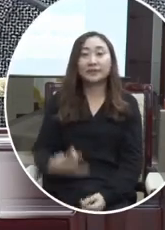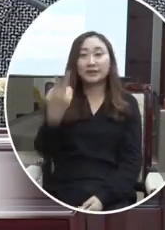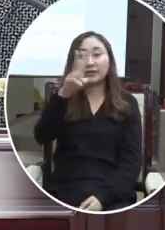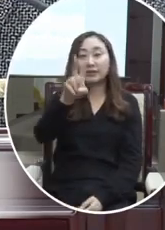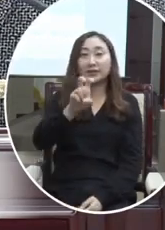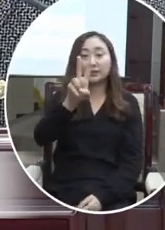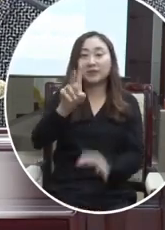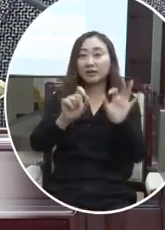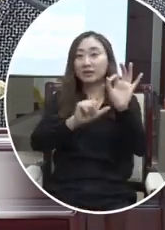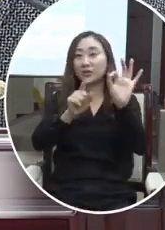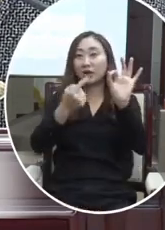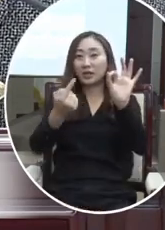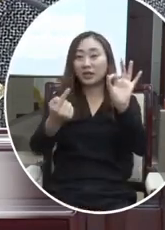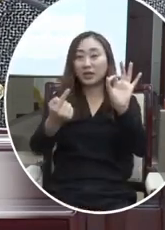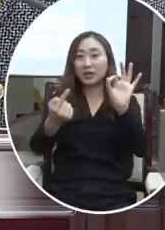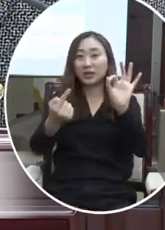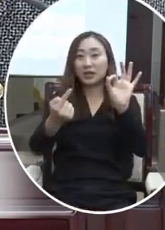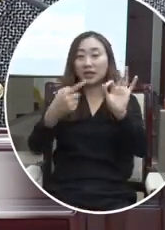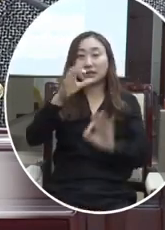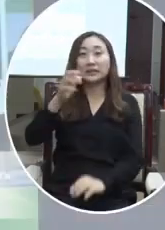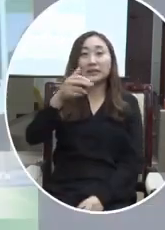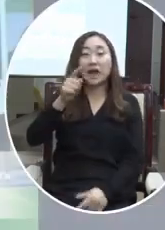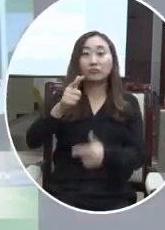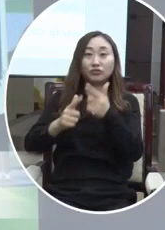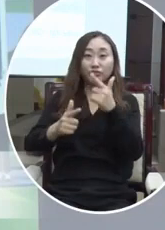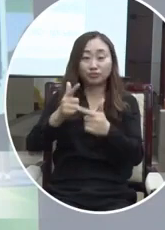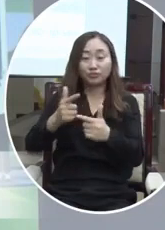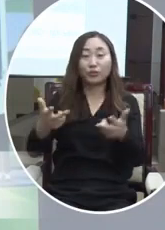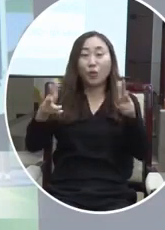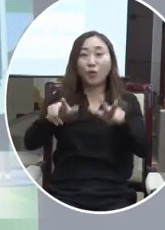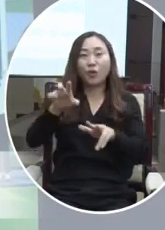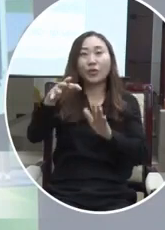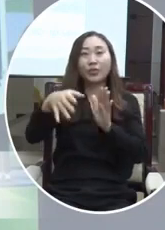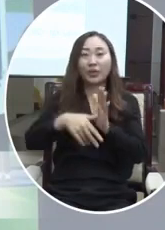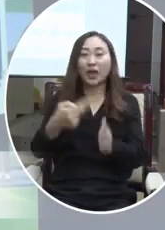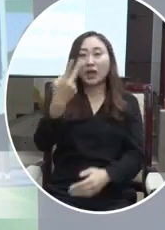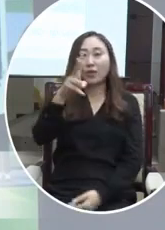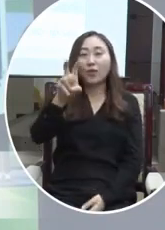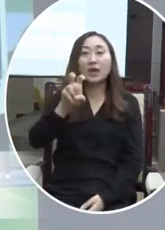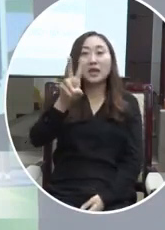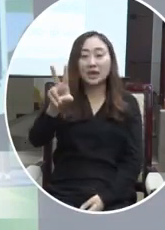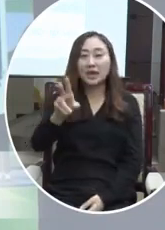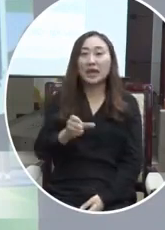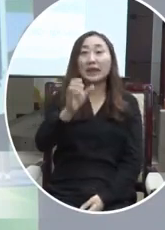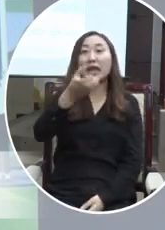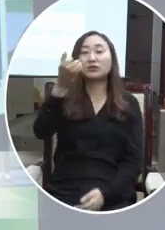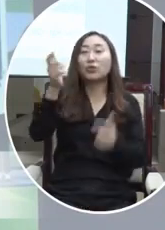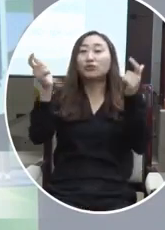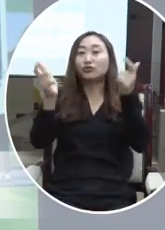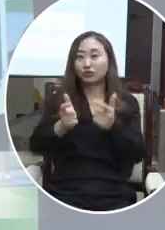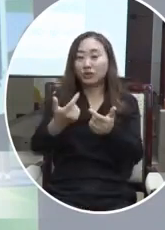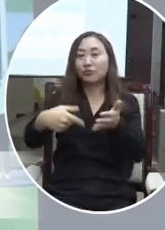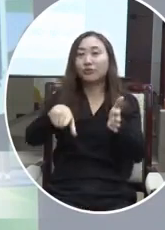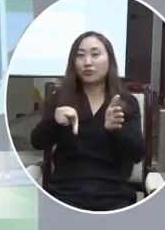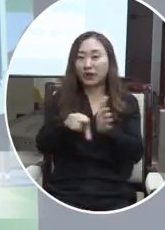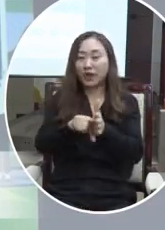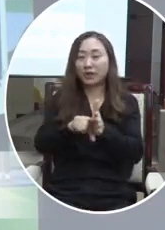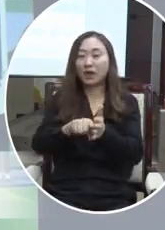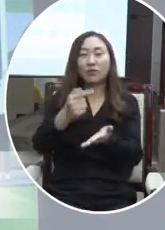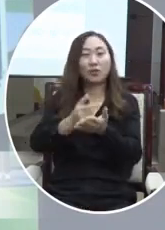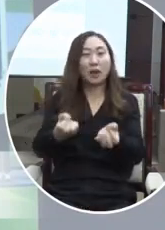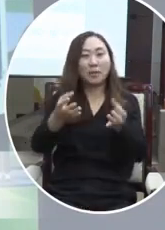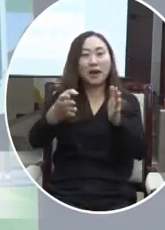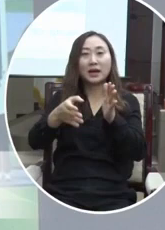구청장님, 2022년 10월 1일 중계동 등나무 문화공원에서 개최되었던 2022 탄소중립 노원 한마당에서